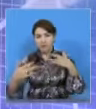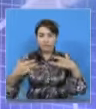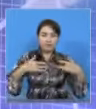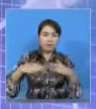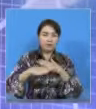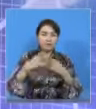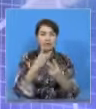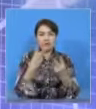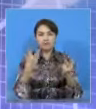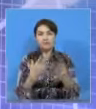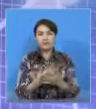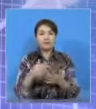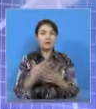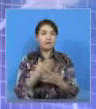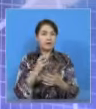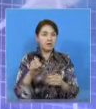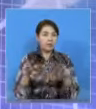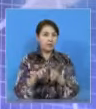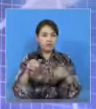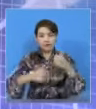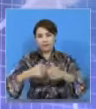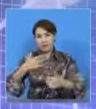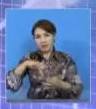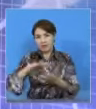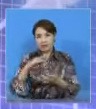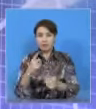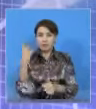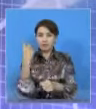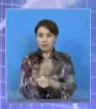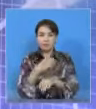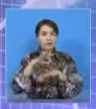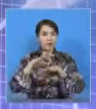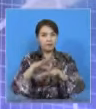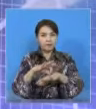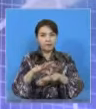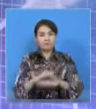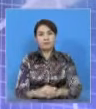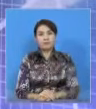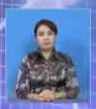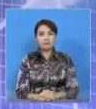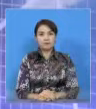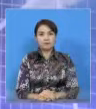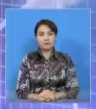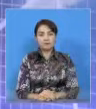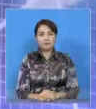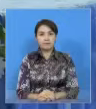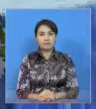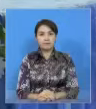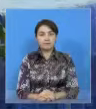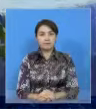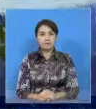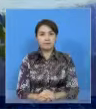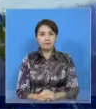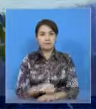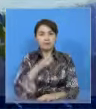өнер көрсетті. Бейне деп аталған мұндай байқау қаламызда алғаш рет өтіп отыр. Тілші бейне материалынан толығырақ.